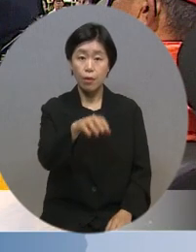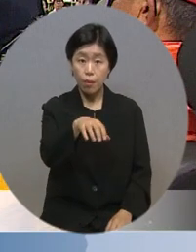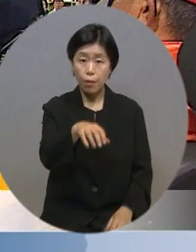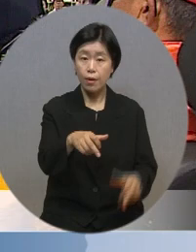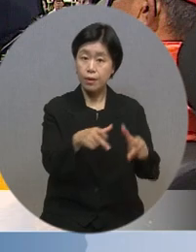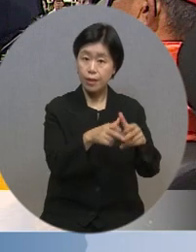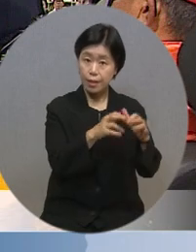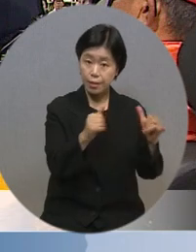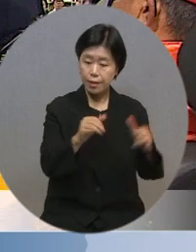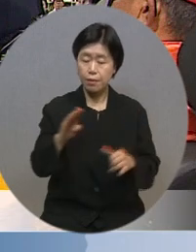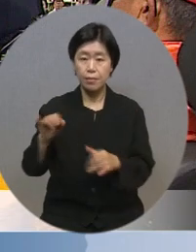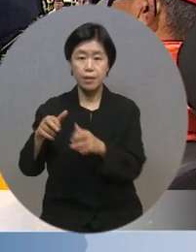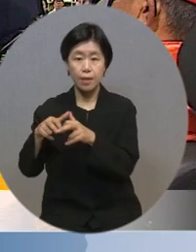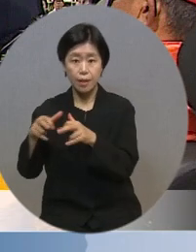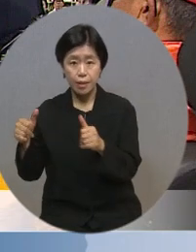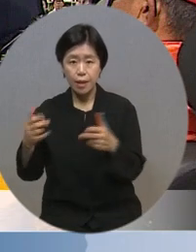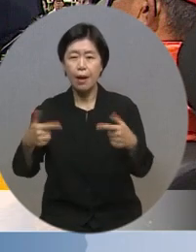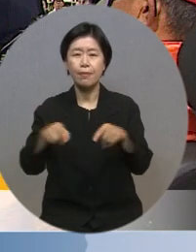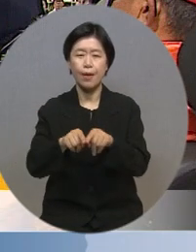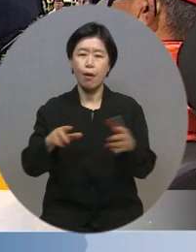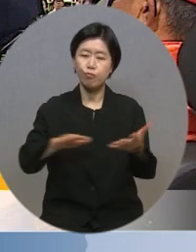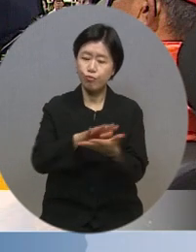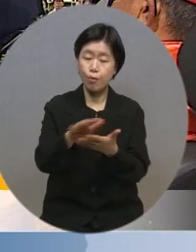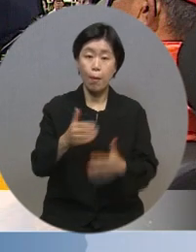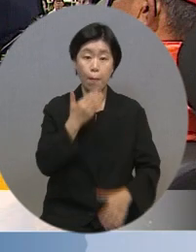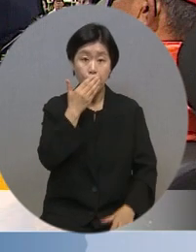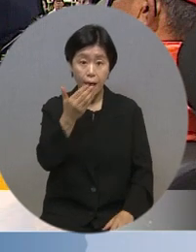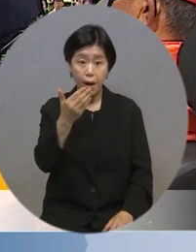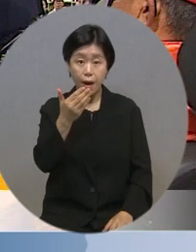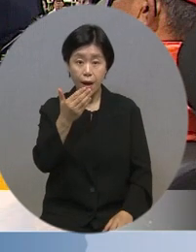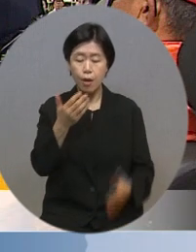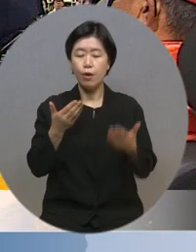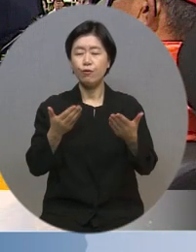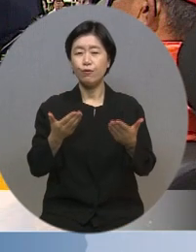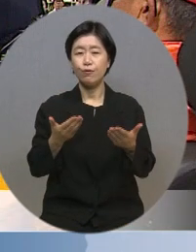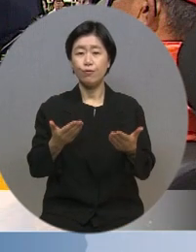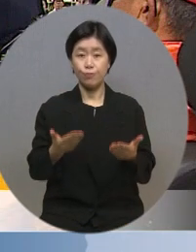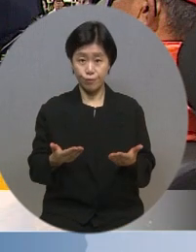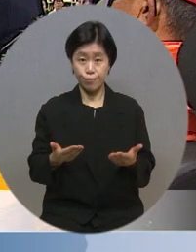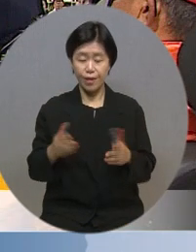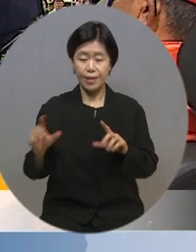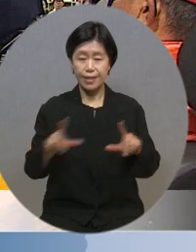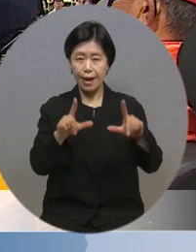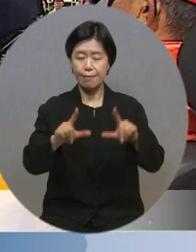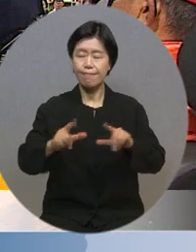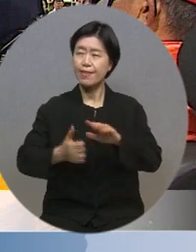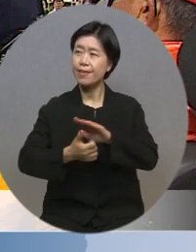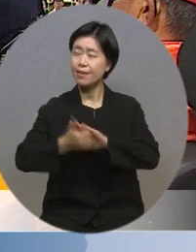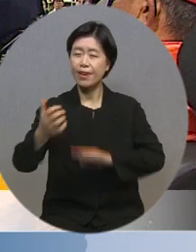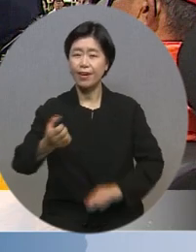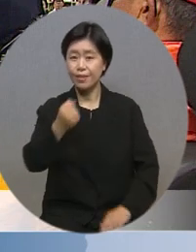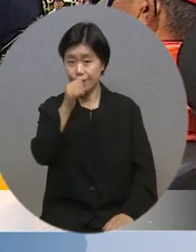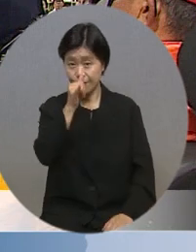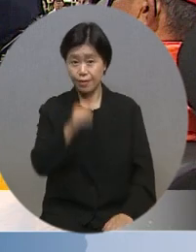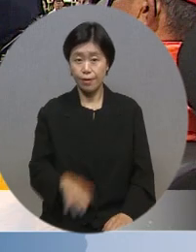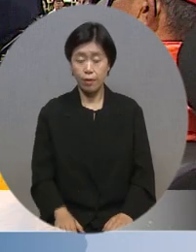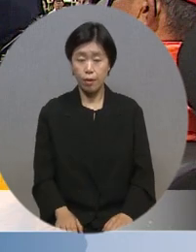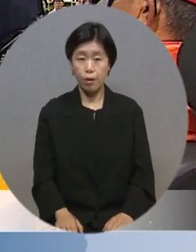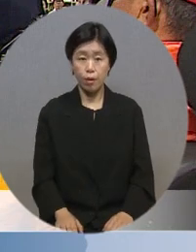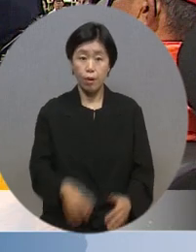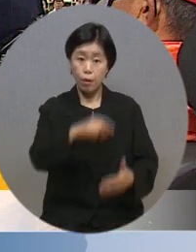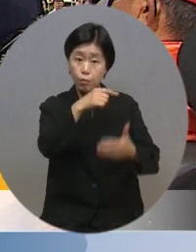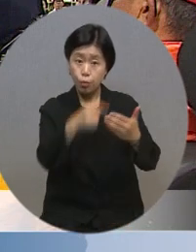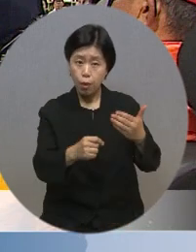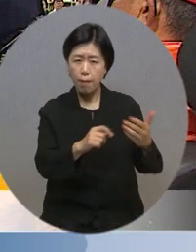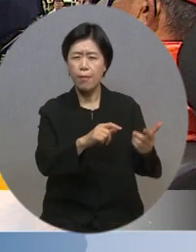비장애인이 어울리는 공간으로 삶의 활력을 되찾을 수 있는 희망찬 모임이 이어지고 있는데요. 다양한 교육 프로그램과